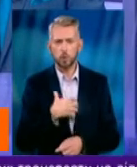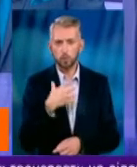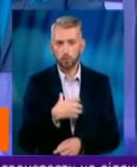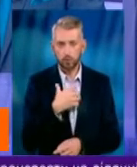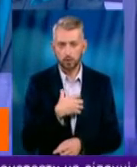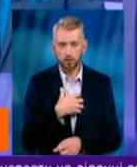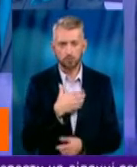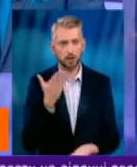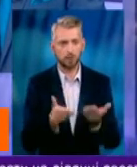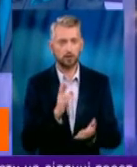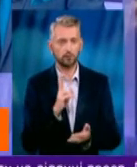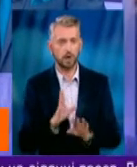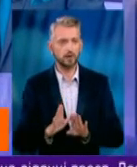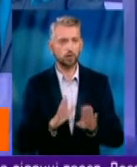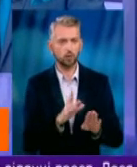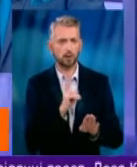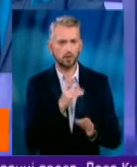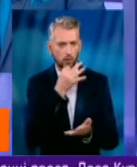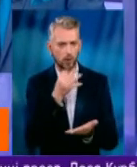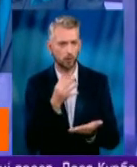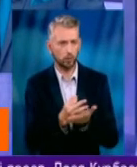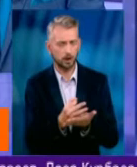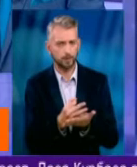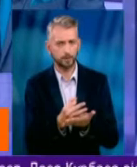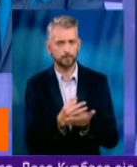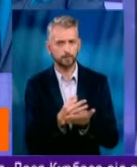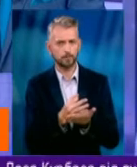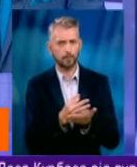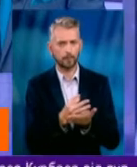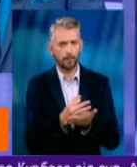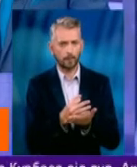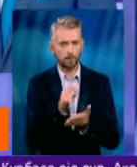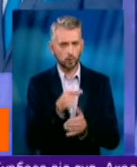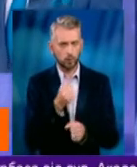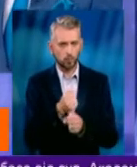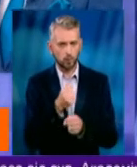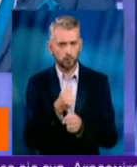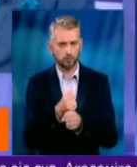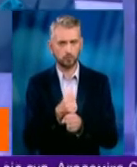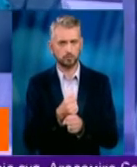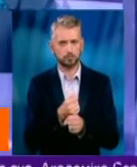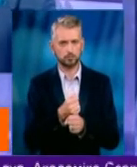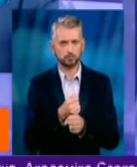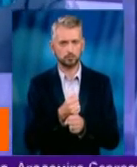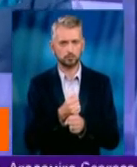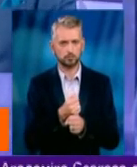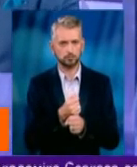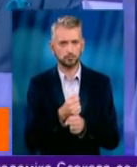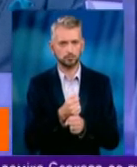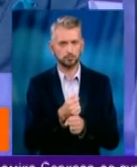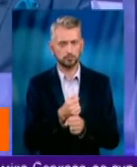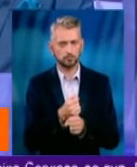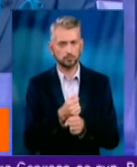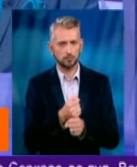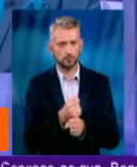як заступник, який курує безпосередньо ту роботу у Віталія Володимировича